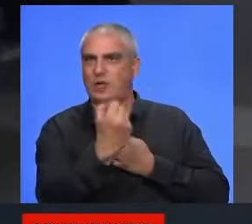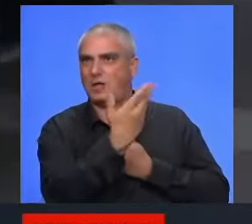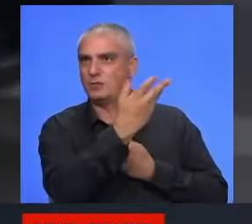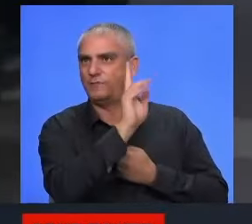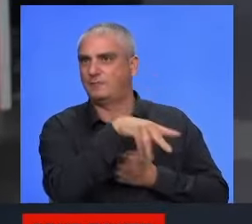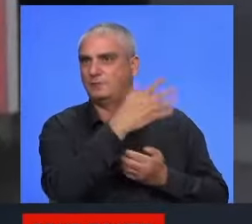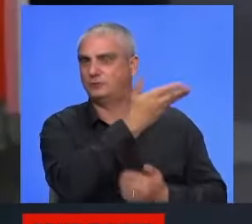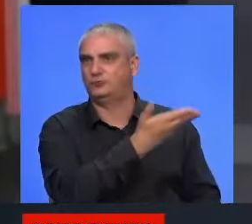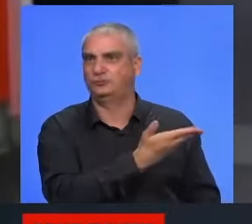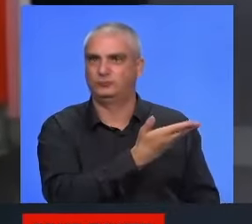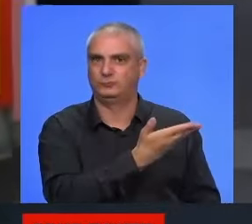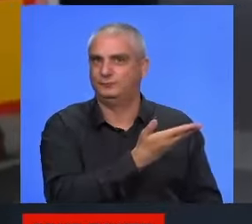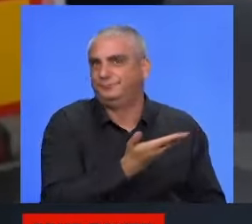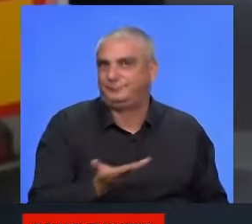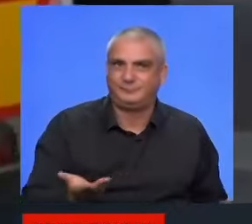חטופים.